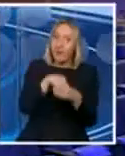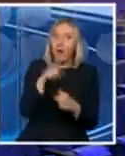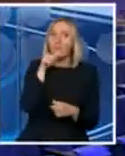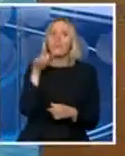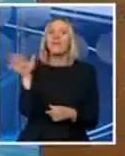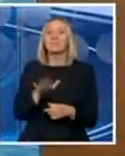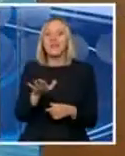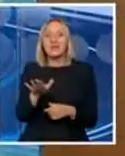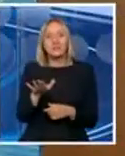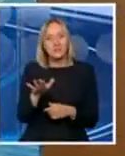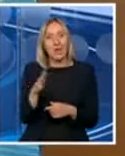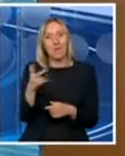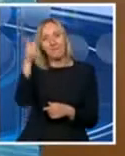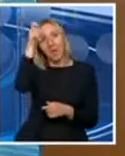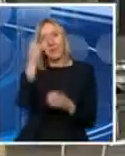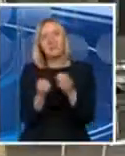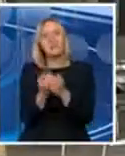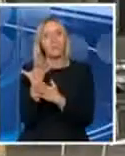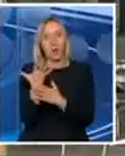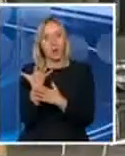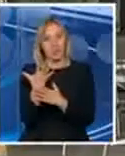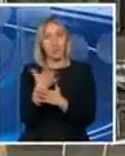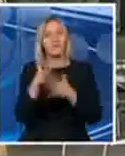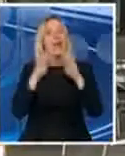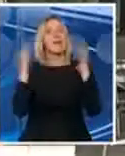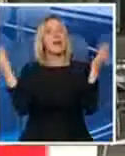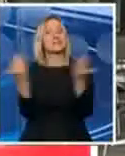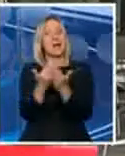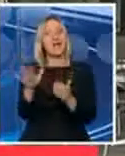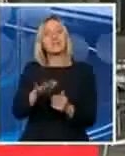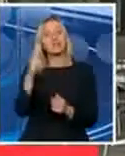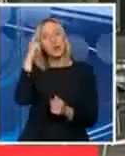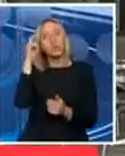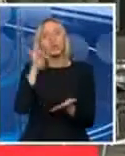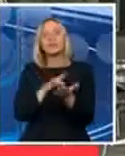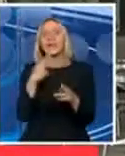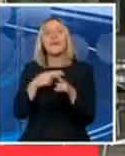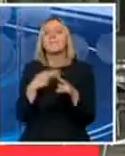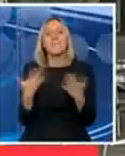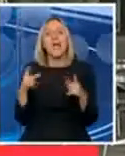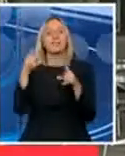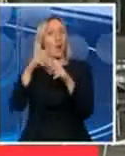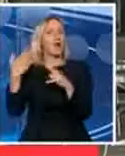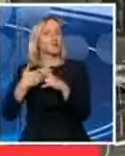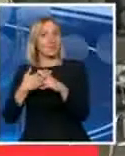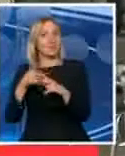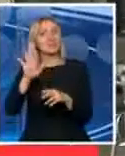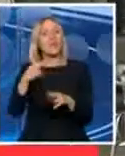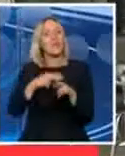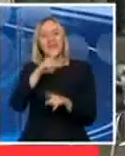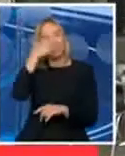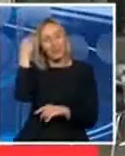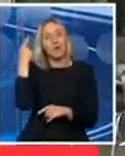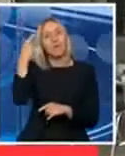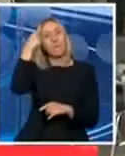sala dečijeg kulturnog centra Beograd nosi naziv po Donki Špiček upravo zbog toga da se njeno ime ne zaboravi i da nas podsjeća